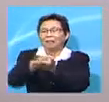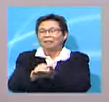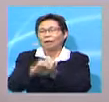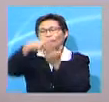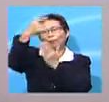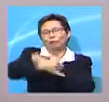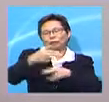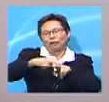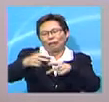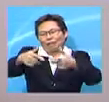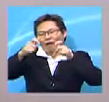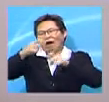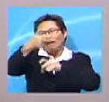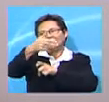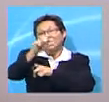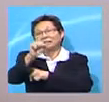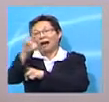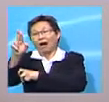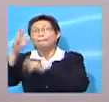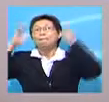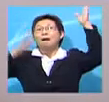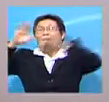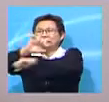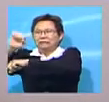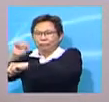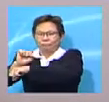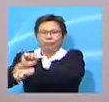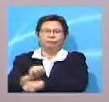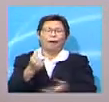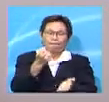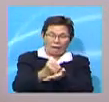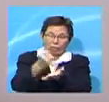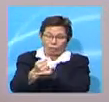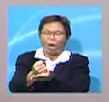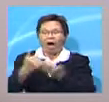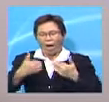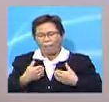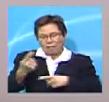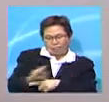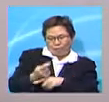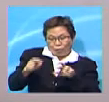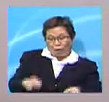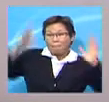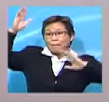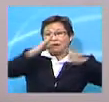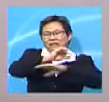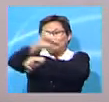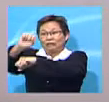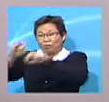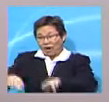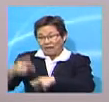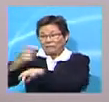api berkelajuan tinggi HSR Malaysia-Singapura. Bantuan tersebut termasuklah melatih rakyat Malaysia dan